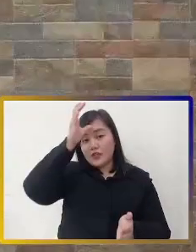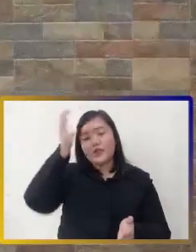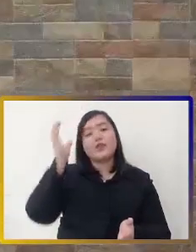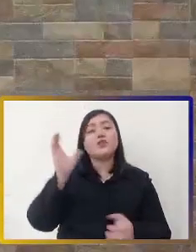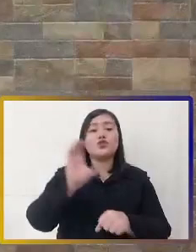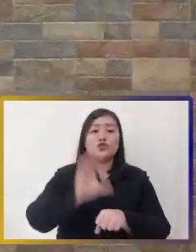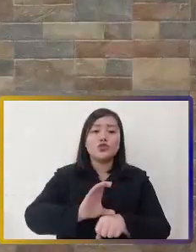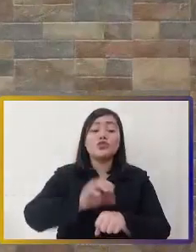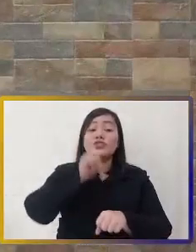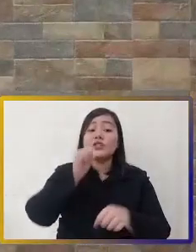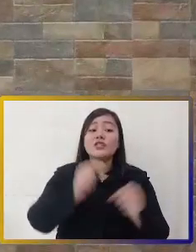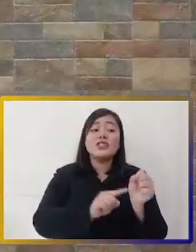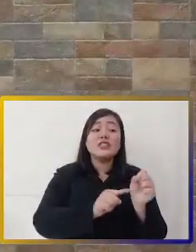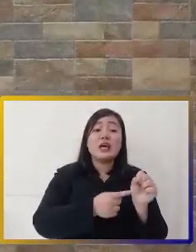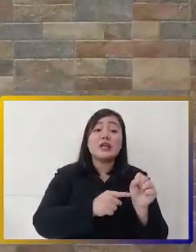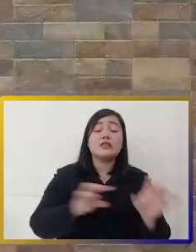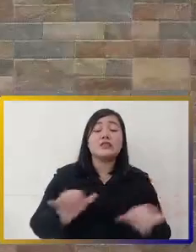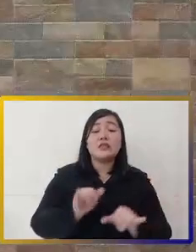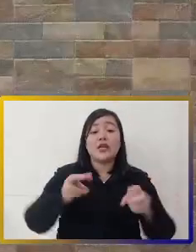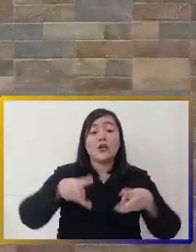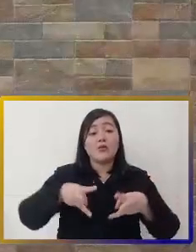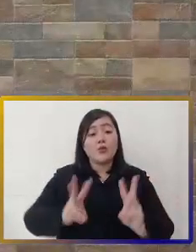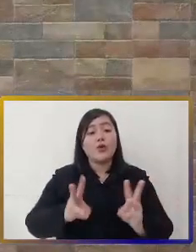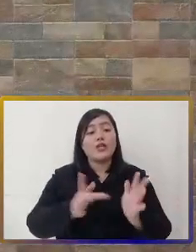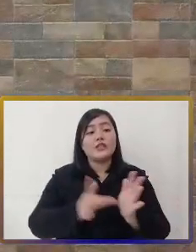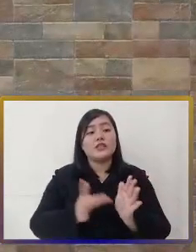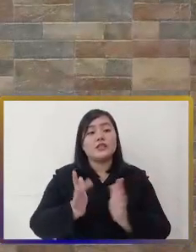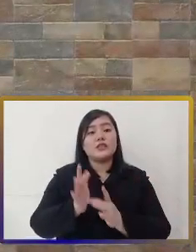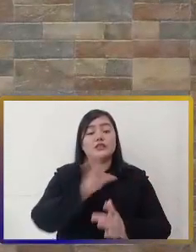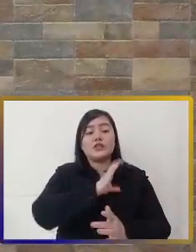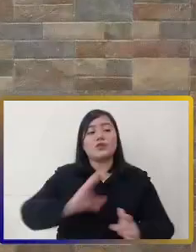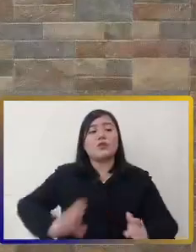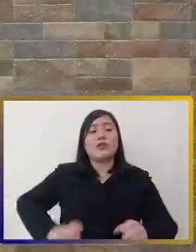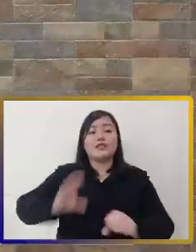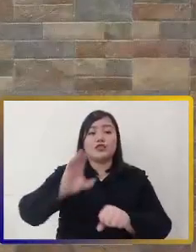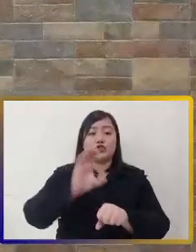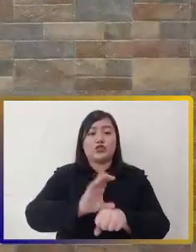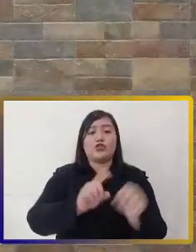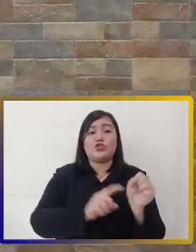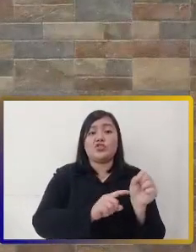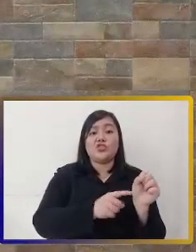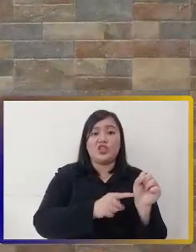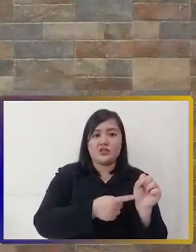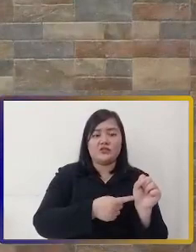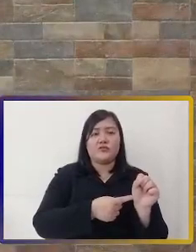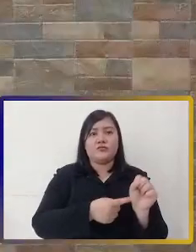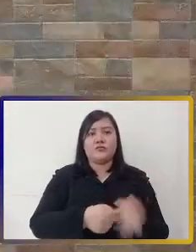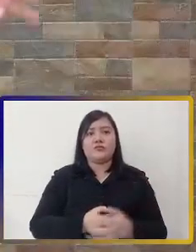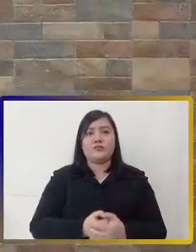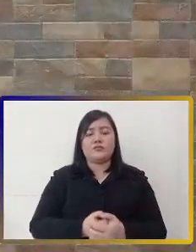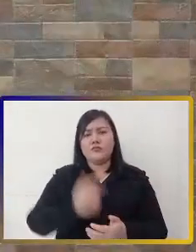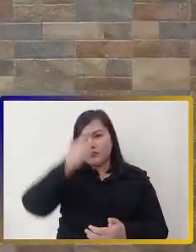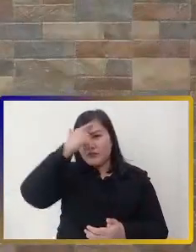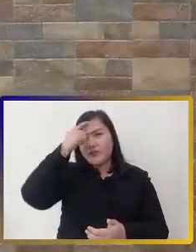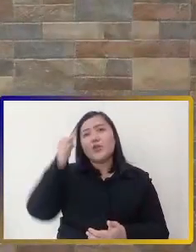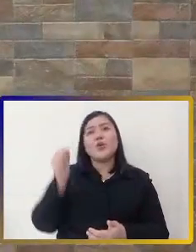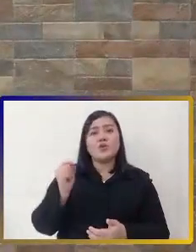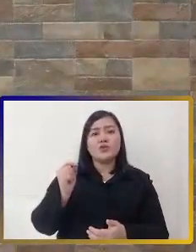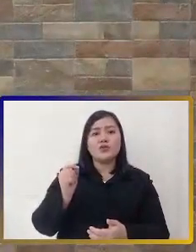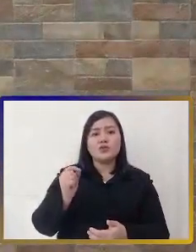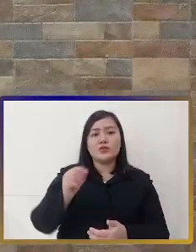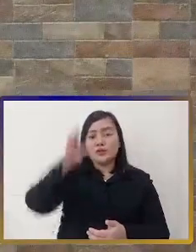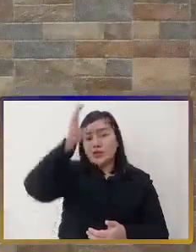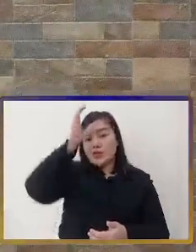niyo po? You see, wala pong tumatayong pinaka-founder po nung simula. Bakit? It is a